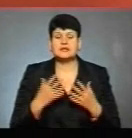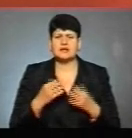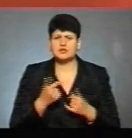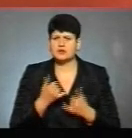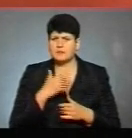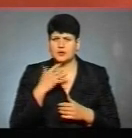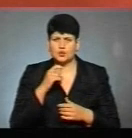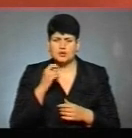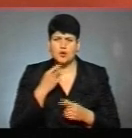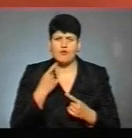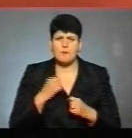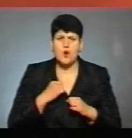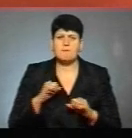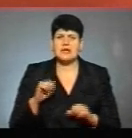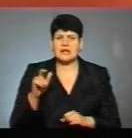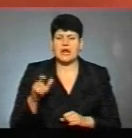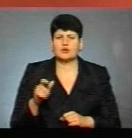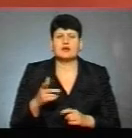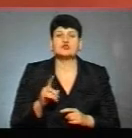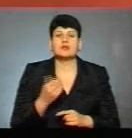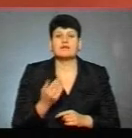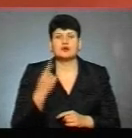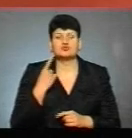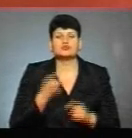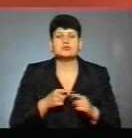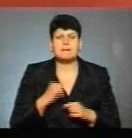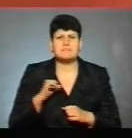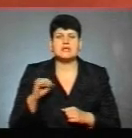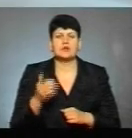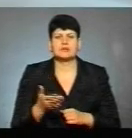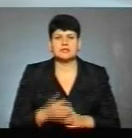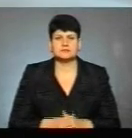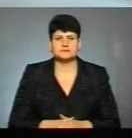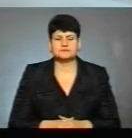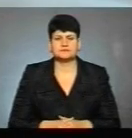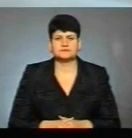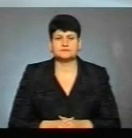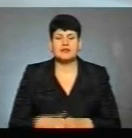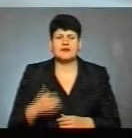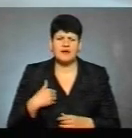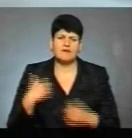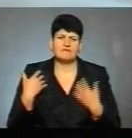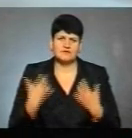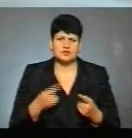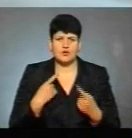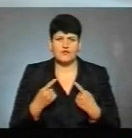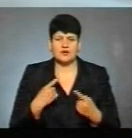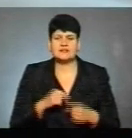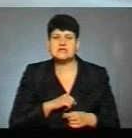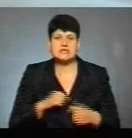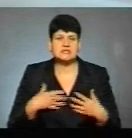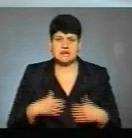багато українців говорять про патріотизм. Що, на вашу думку, є патріотизм? Як я вже казав,